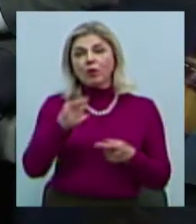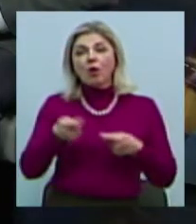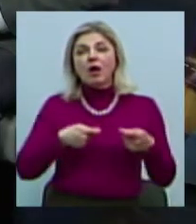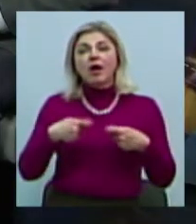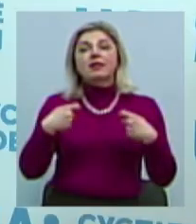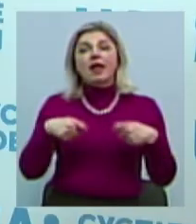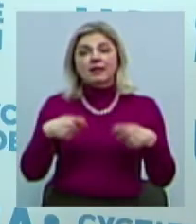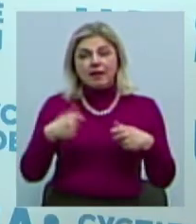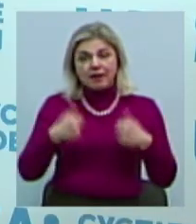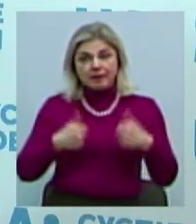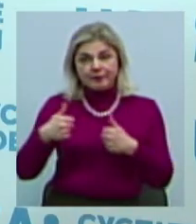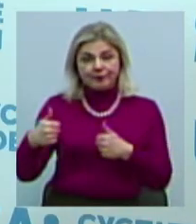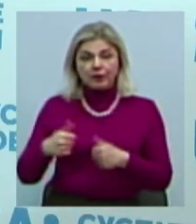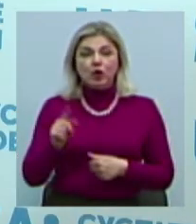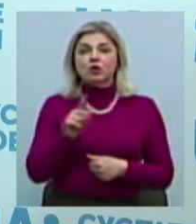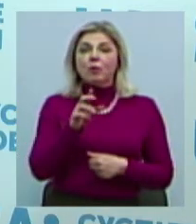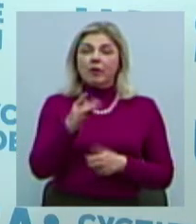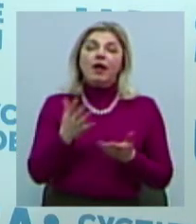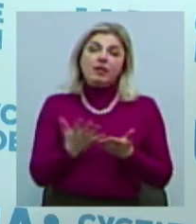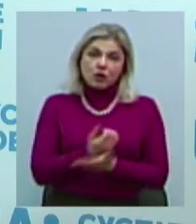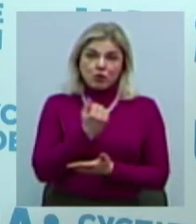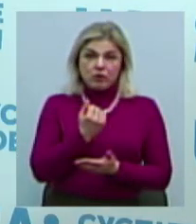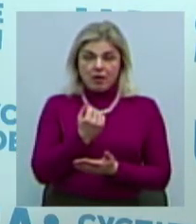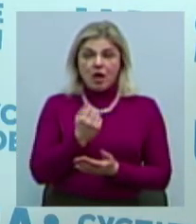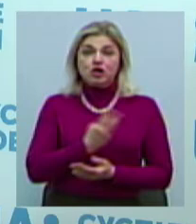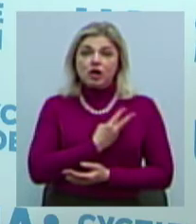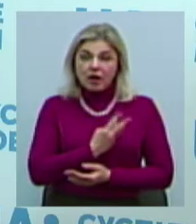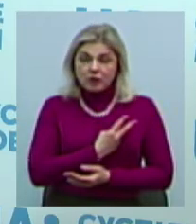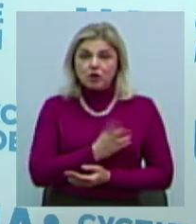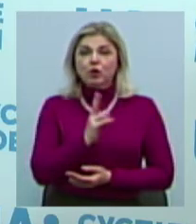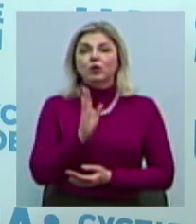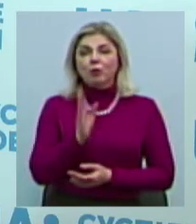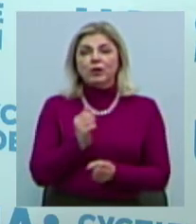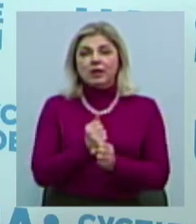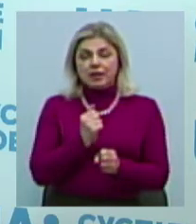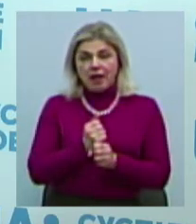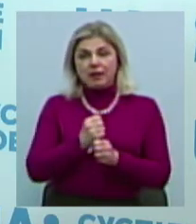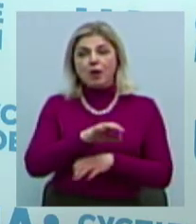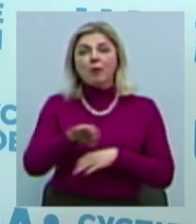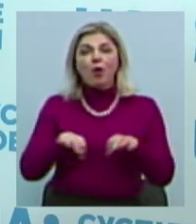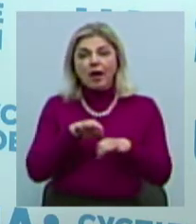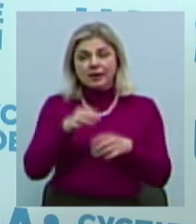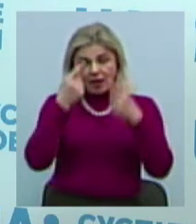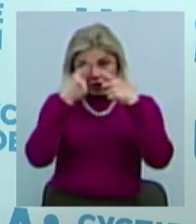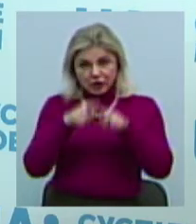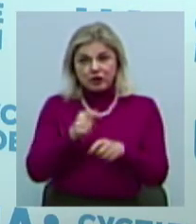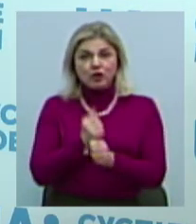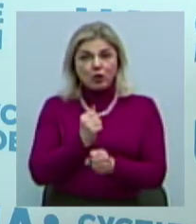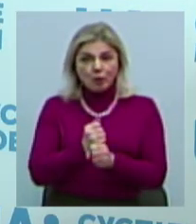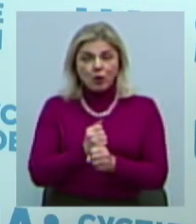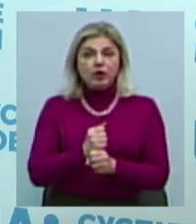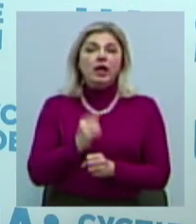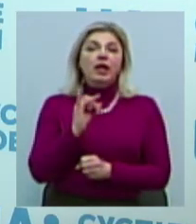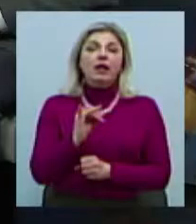що лише про те, щоб знайшовся бажаючий провести проєктно-технічні роботи. Тоді буде зрозуміло, що необхідно ремонтувати і на